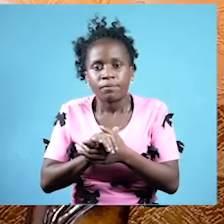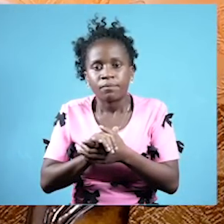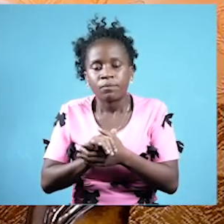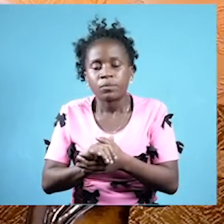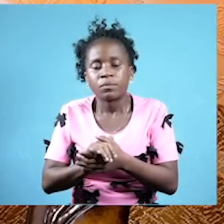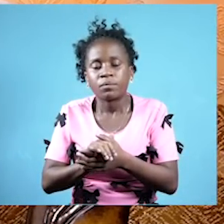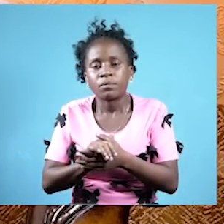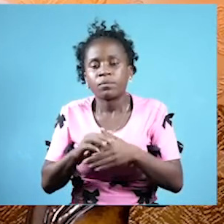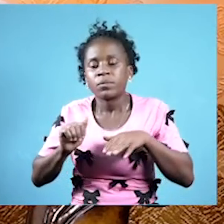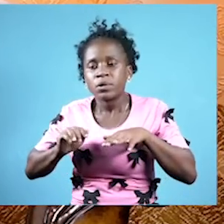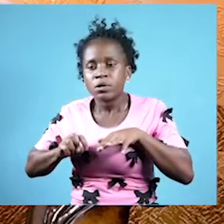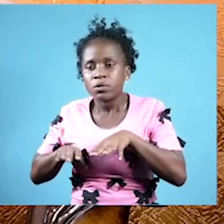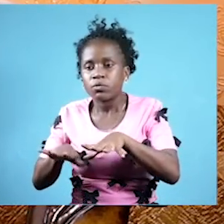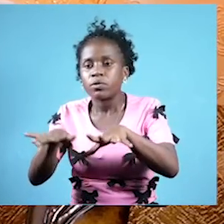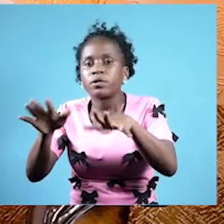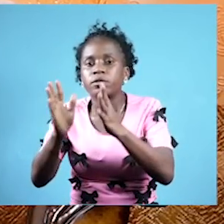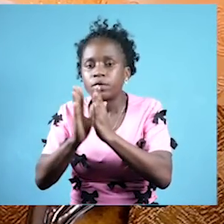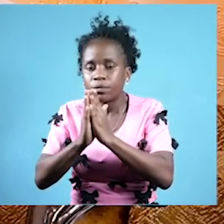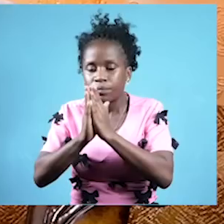ya kueneza dini